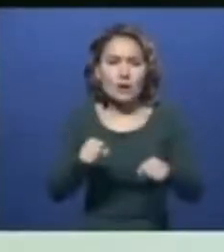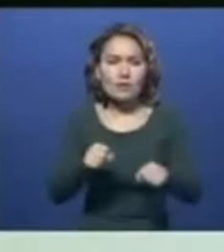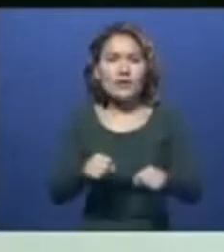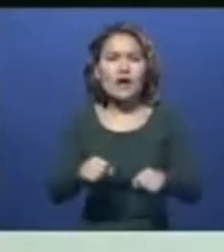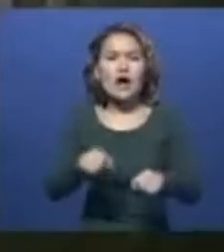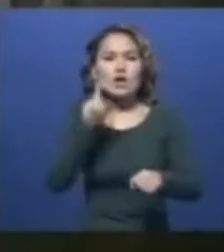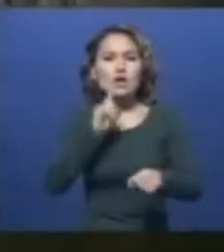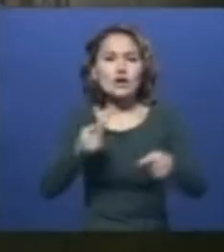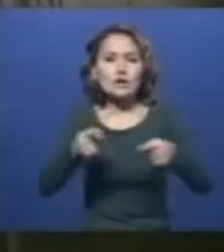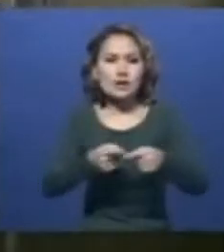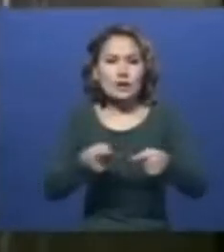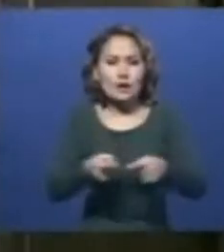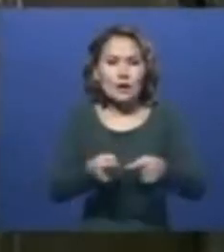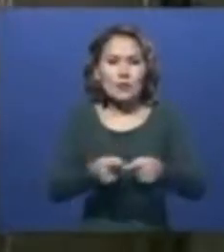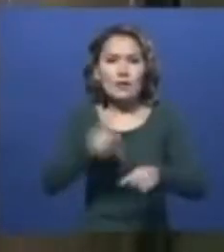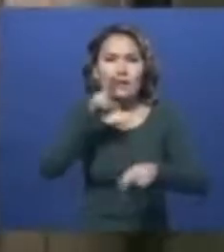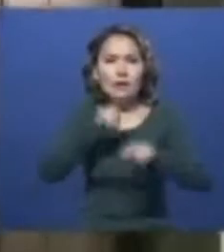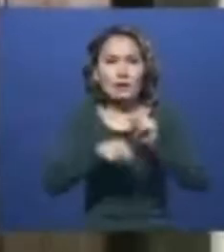жалдамалы баспананы салуға